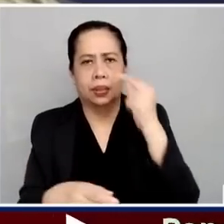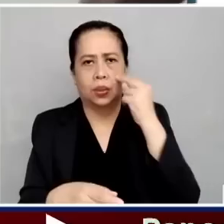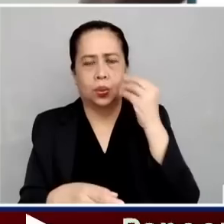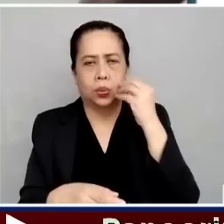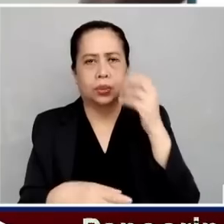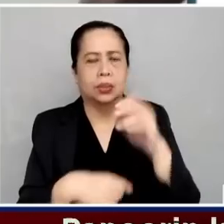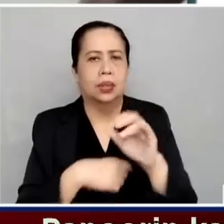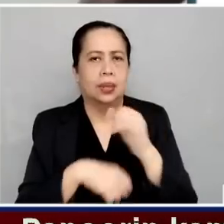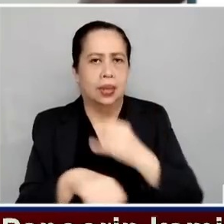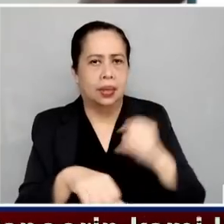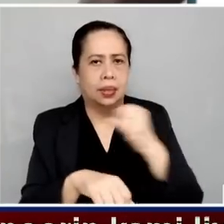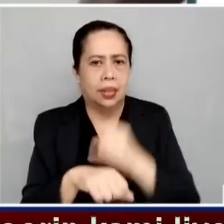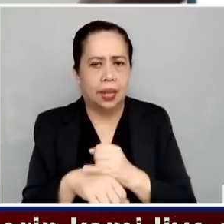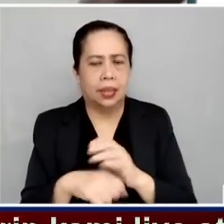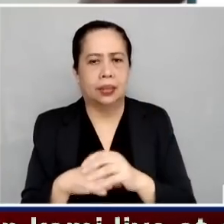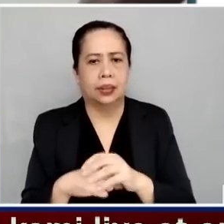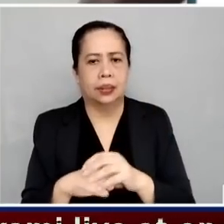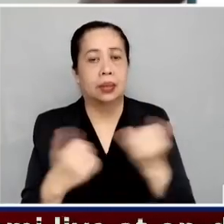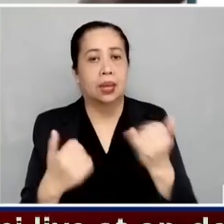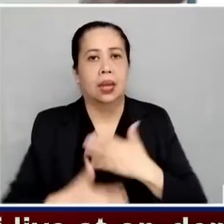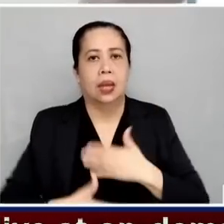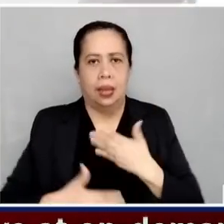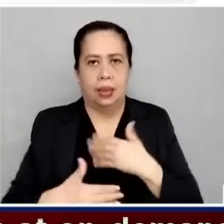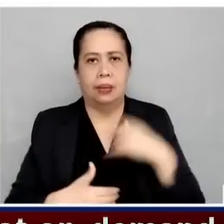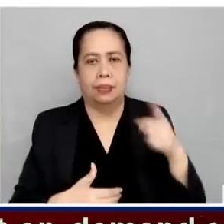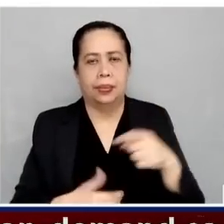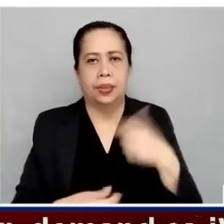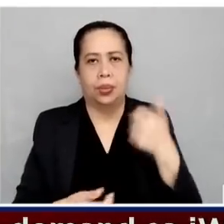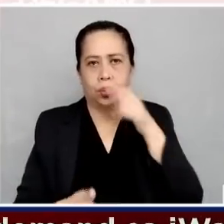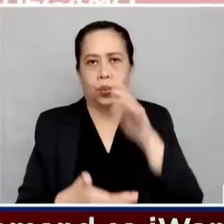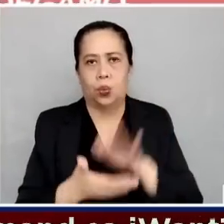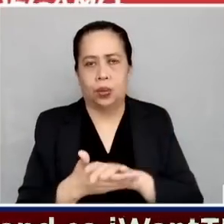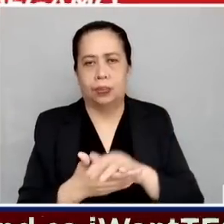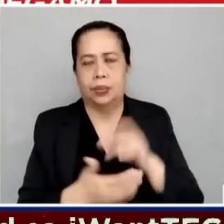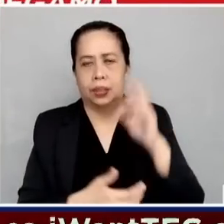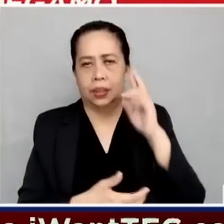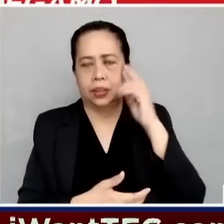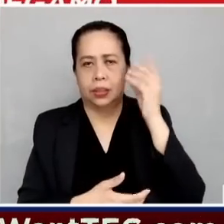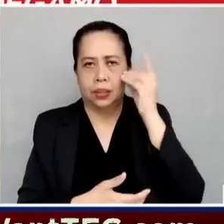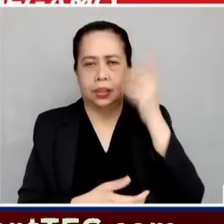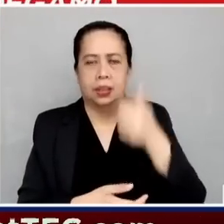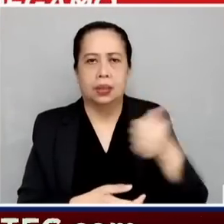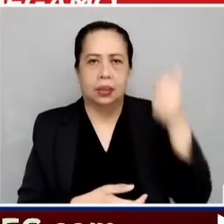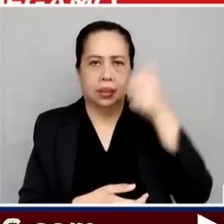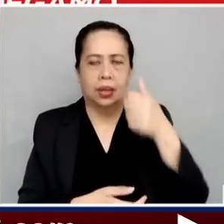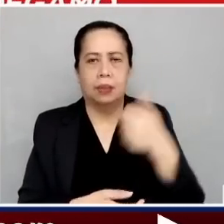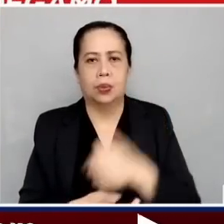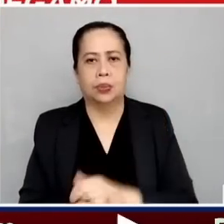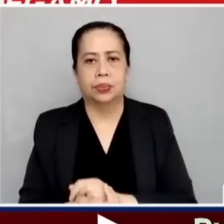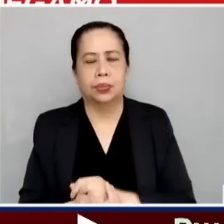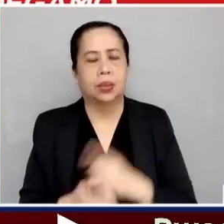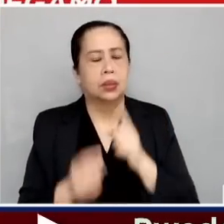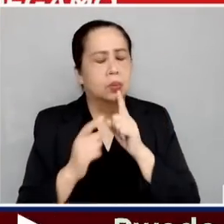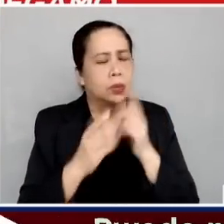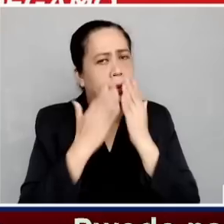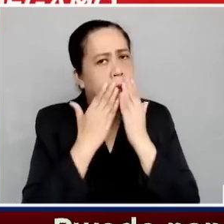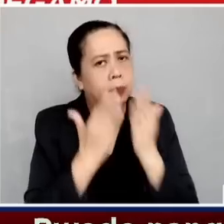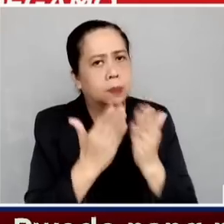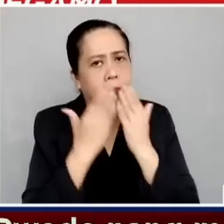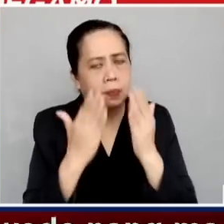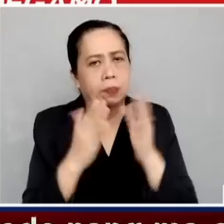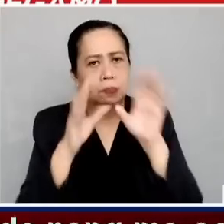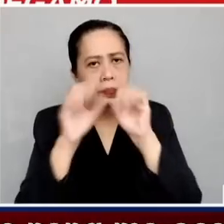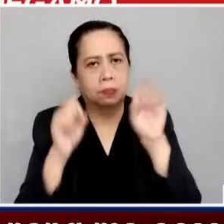nito. Ikinatuwa ito ng byuda ni Degamo. I am truly grateful sa plan ni President,